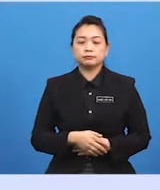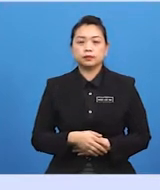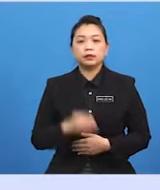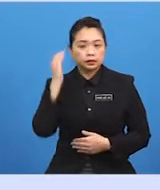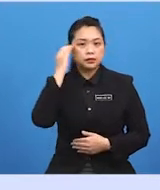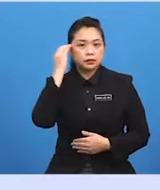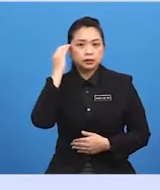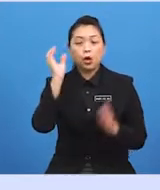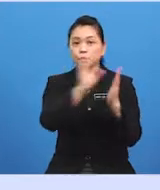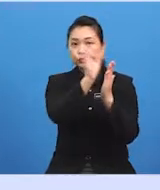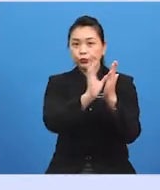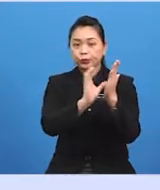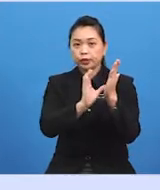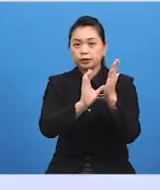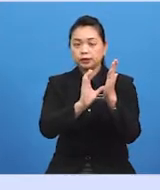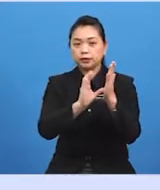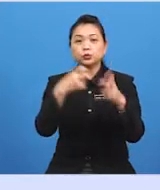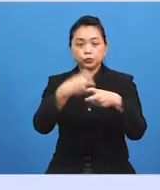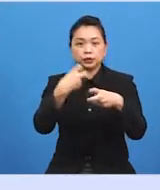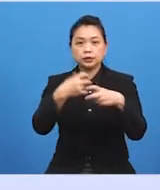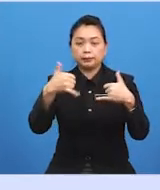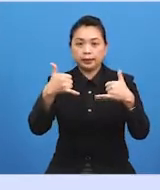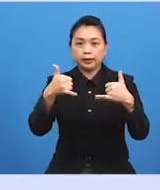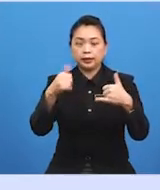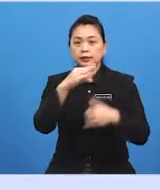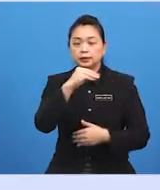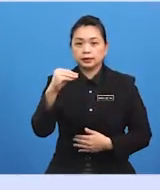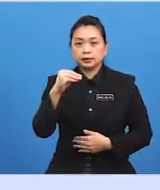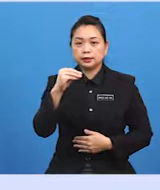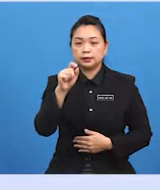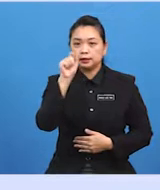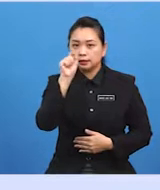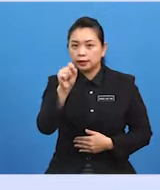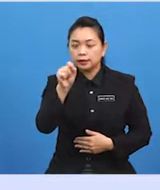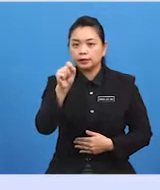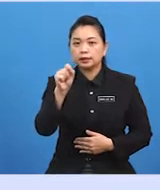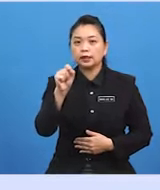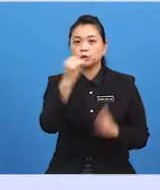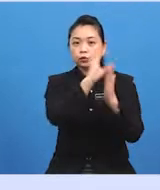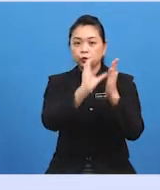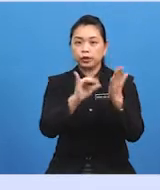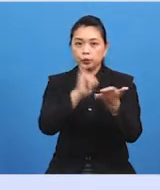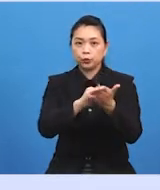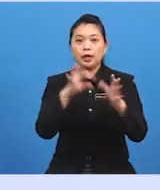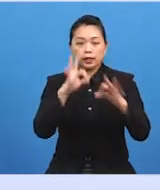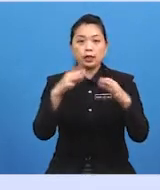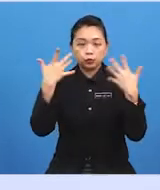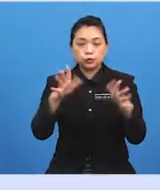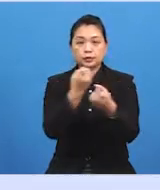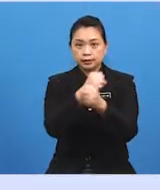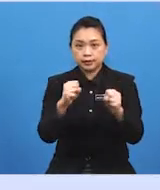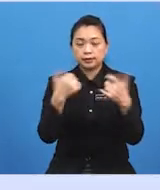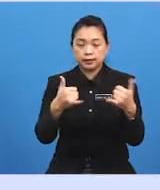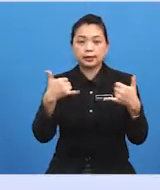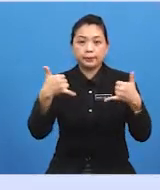kenal pasti corak irama yang sukar untuk dimainkan dan tandakan corak irama tersebut. Kalau sudah bersedia,